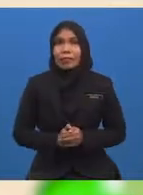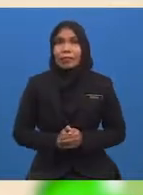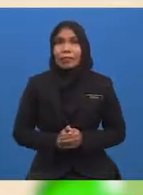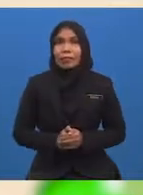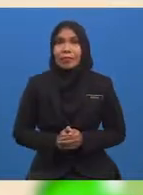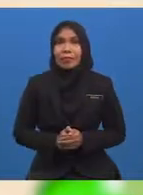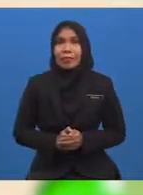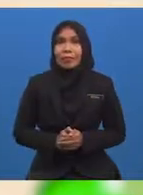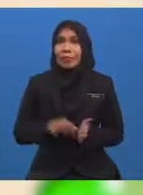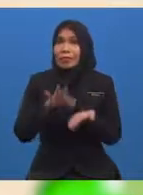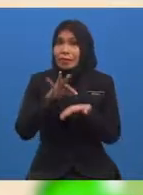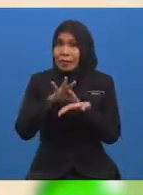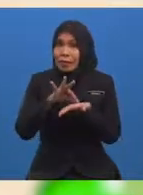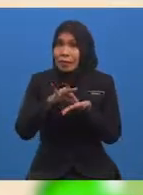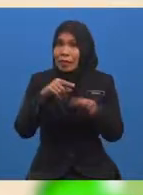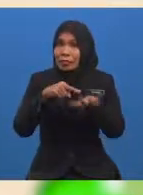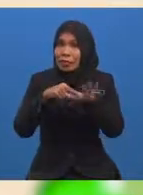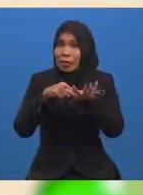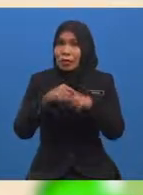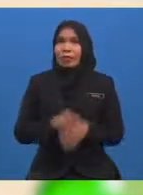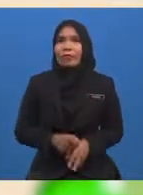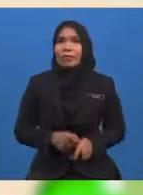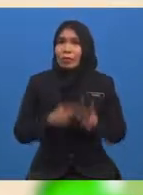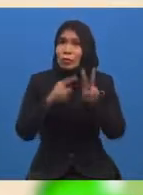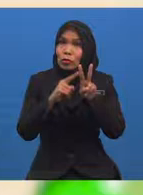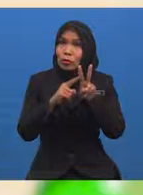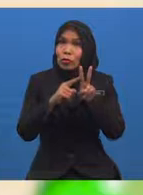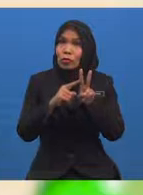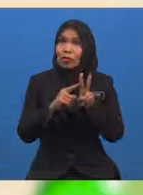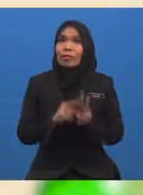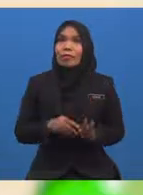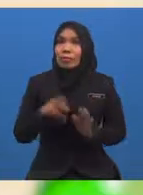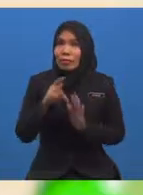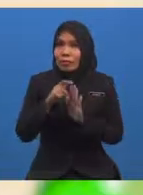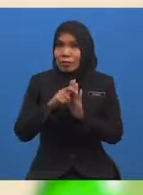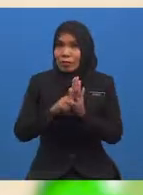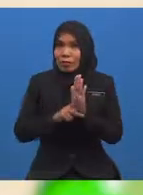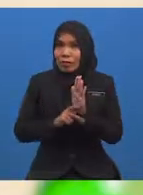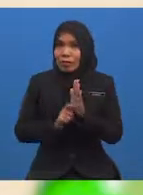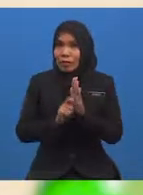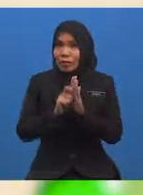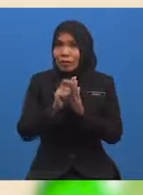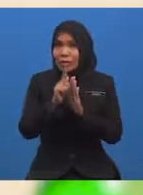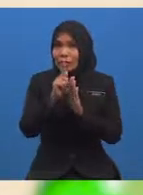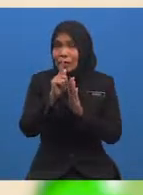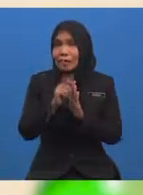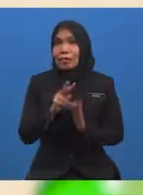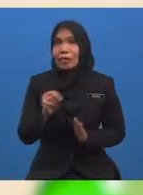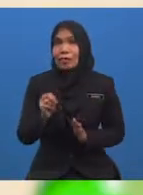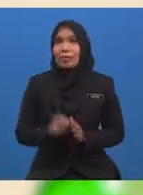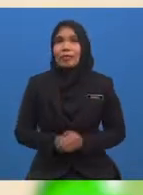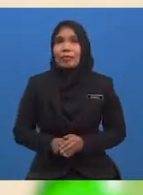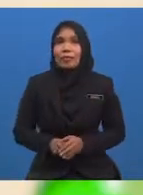bilangan daun. Kedua, ketinggian tumbuhan. Ketiga,